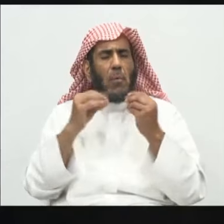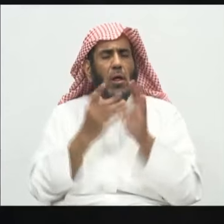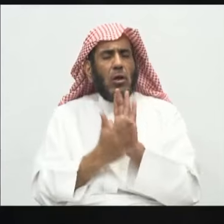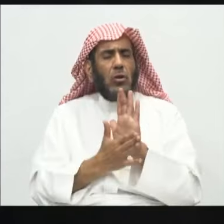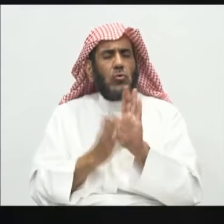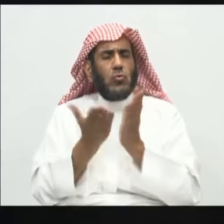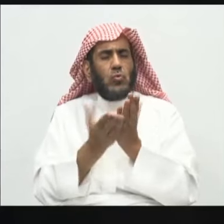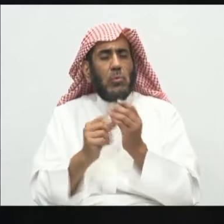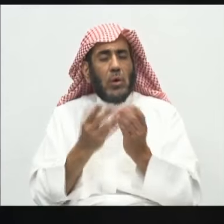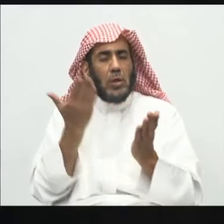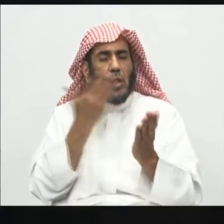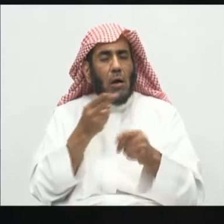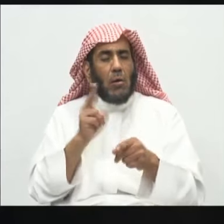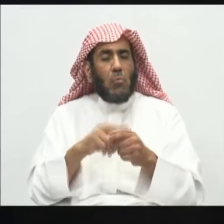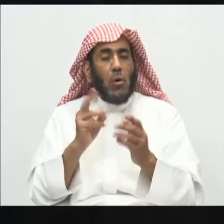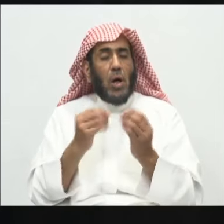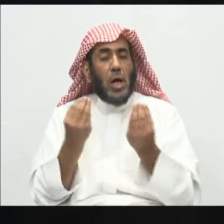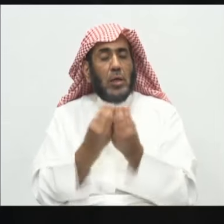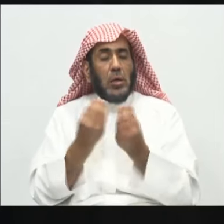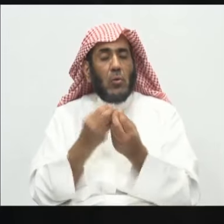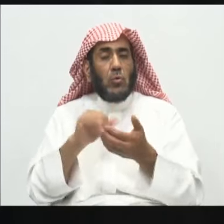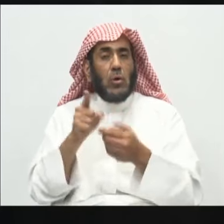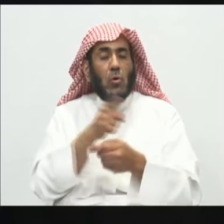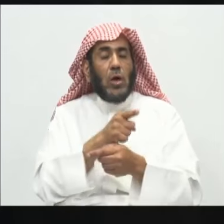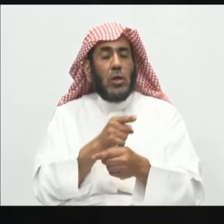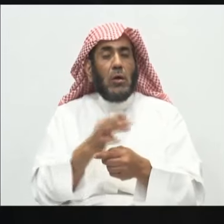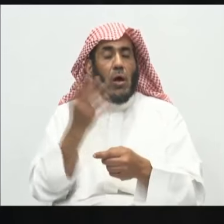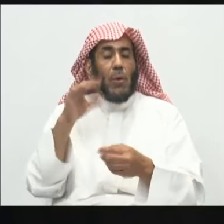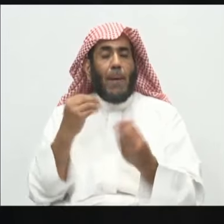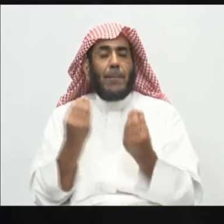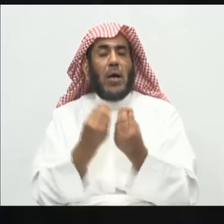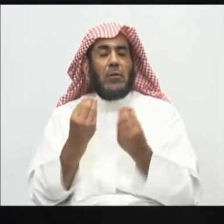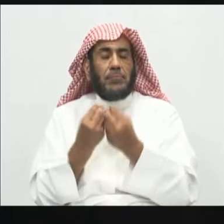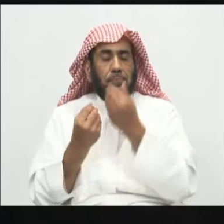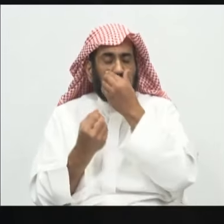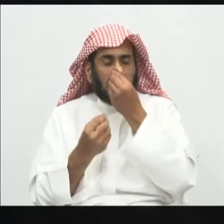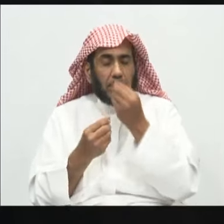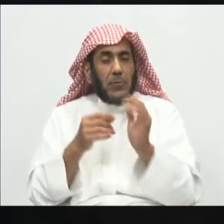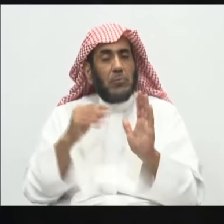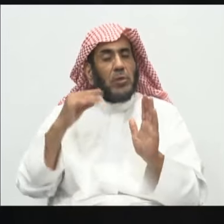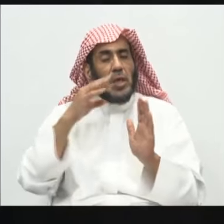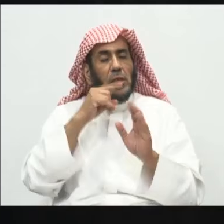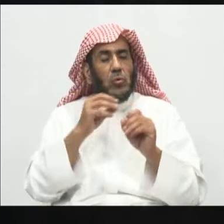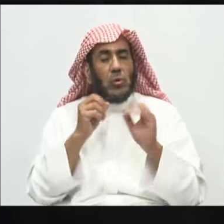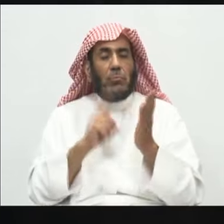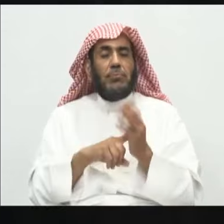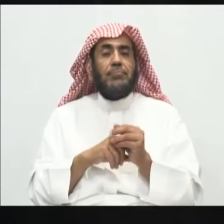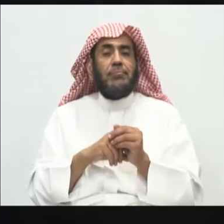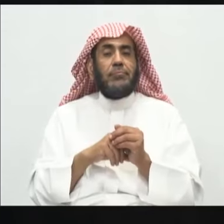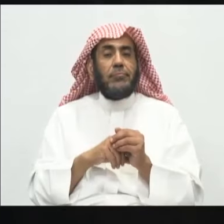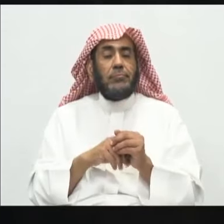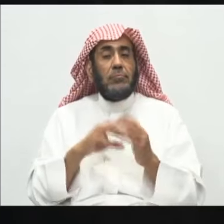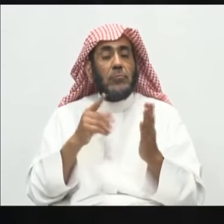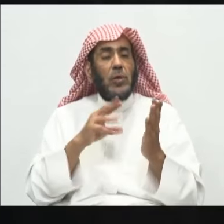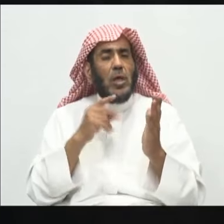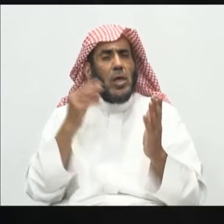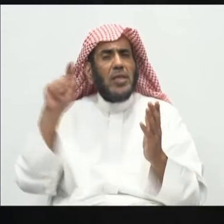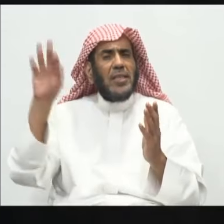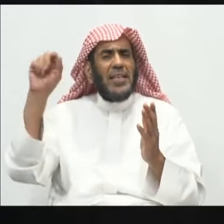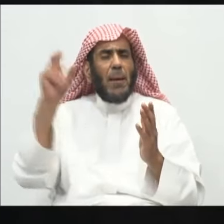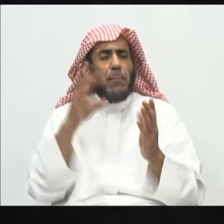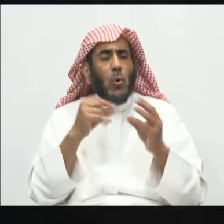بامكانك ايضا ان تقرا انت وزملائك او انت وزميلاتك بترتيل وتدبر طبعا بالتدبر المقصود به معرفه